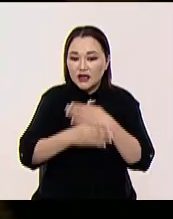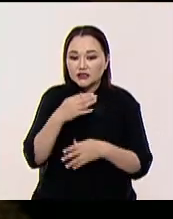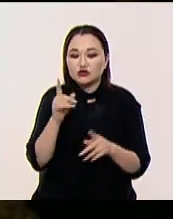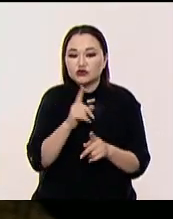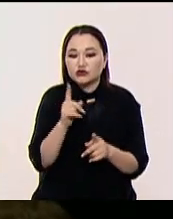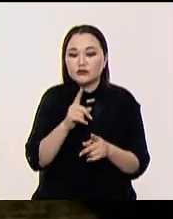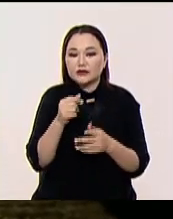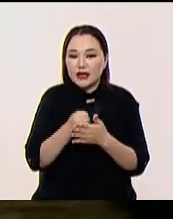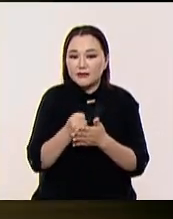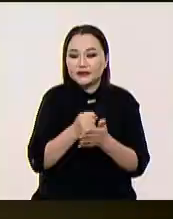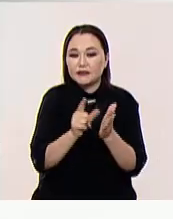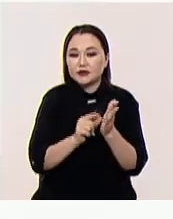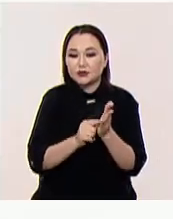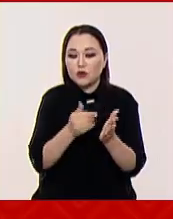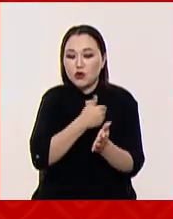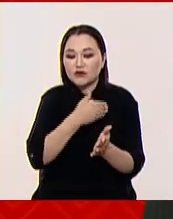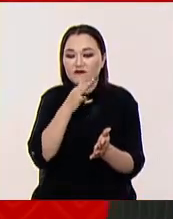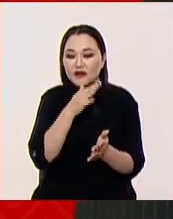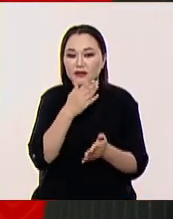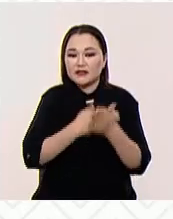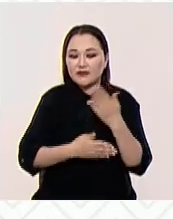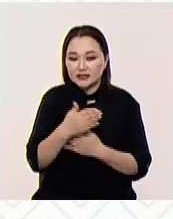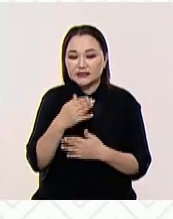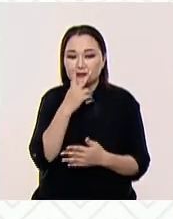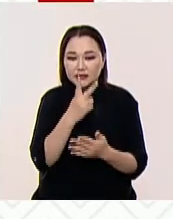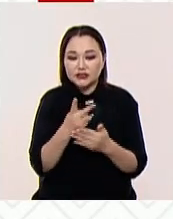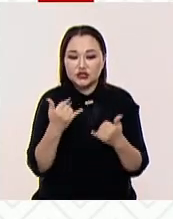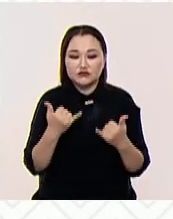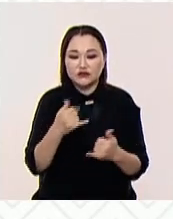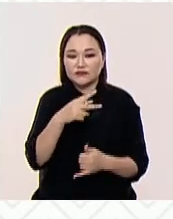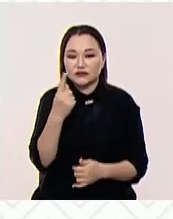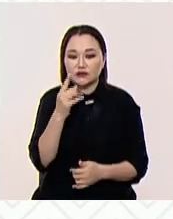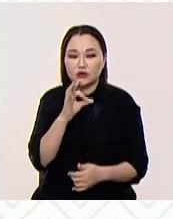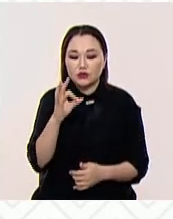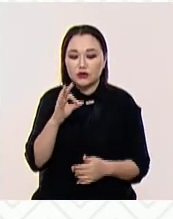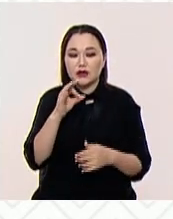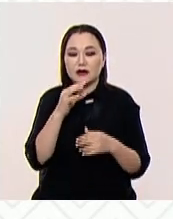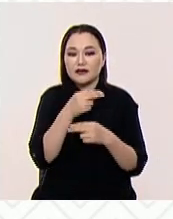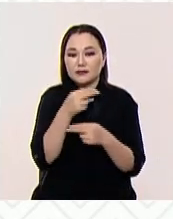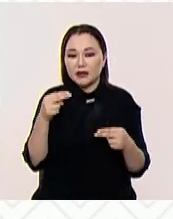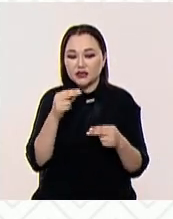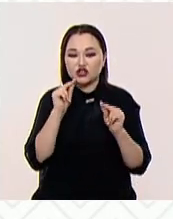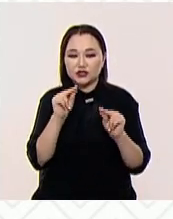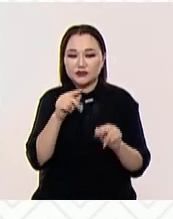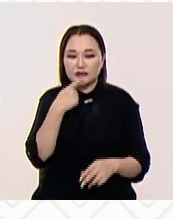чтобы добиться пособия? Бремя инвалидности. Смотрите сегодня в 21.00 в проекте «Честно говоря».